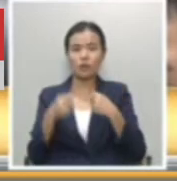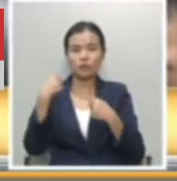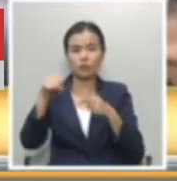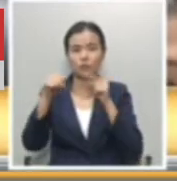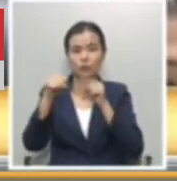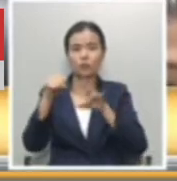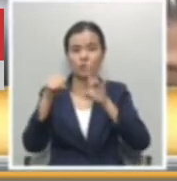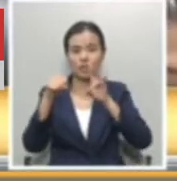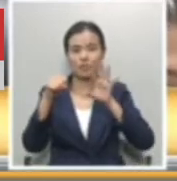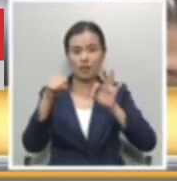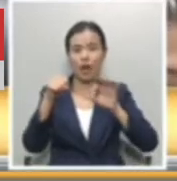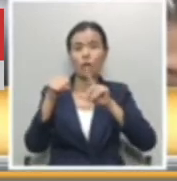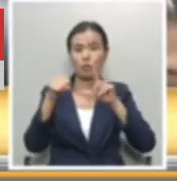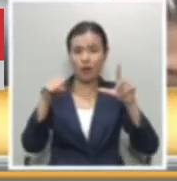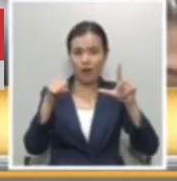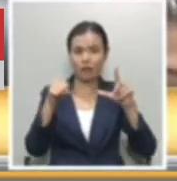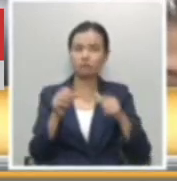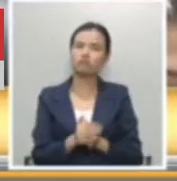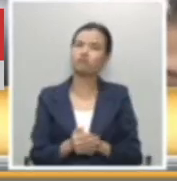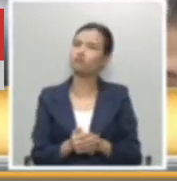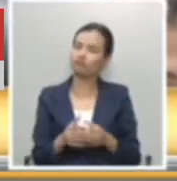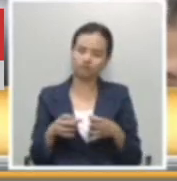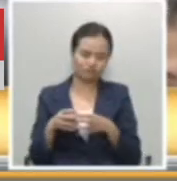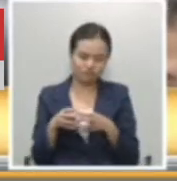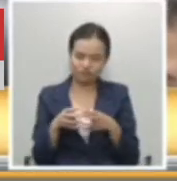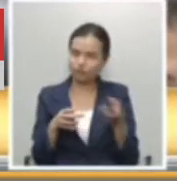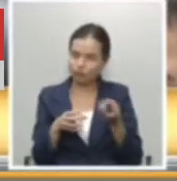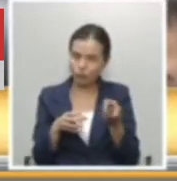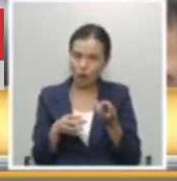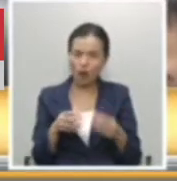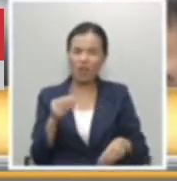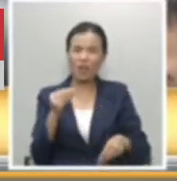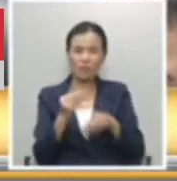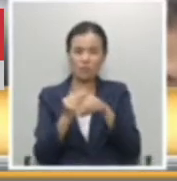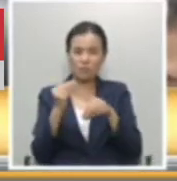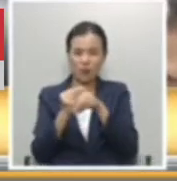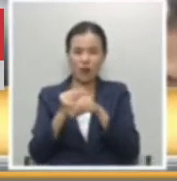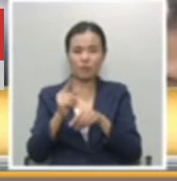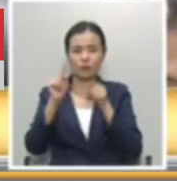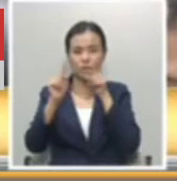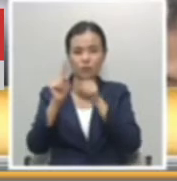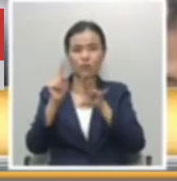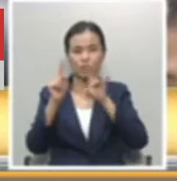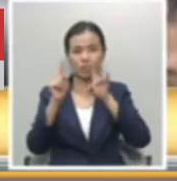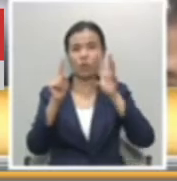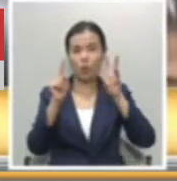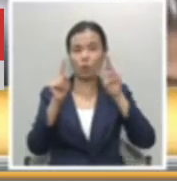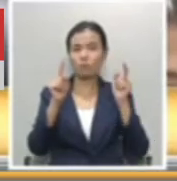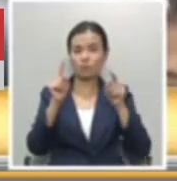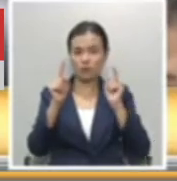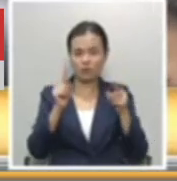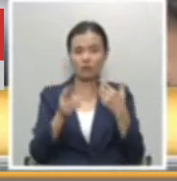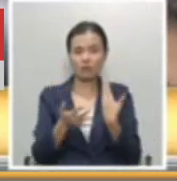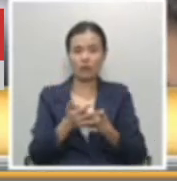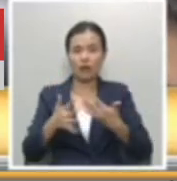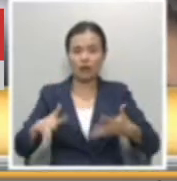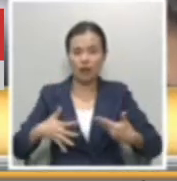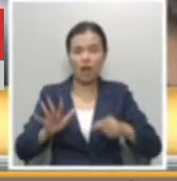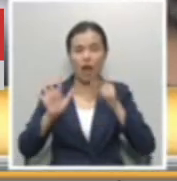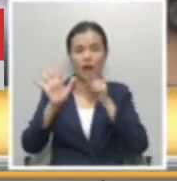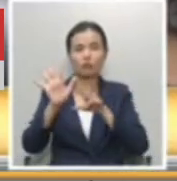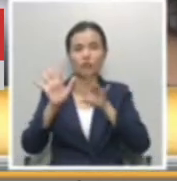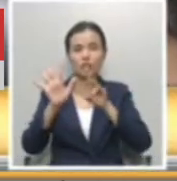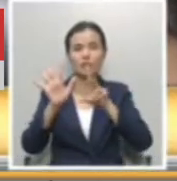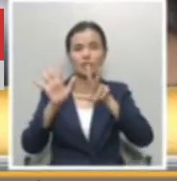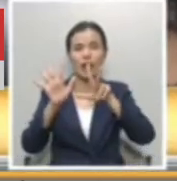10.79 ล้านคนเท่านั้นเองขยายตัวเพิ่มแค่ 1.76% นะครับสร้างรายได้ 5.73